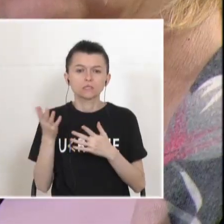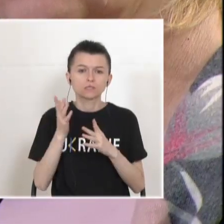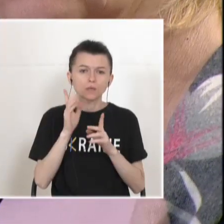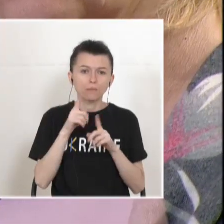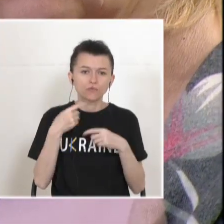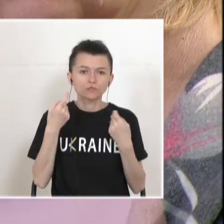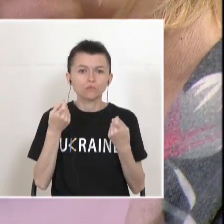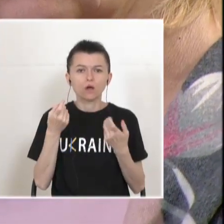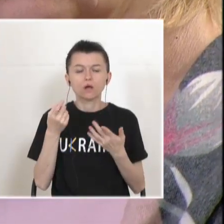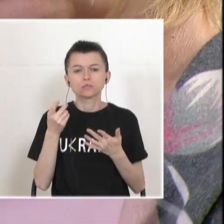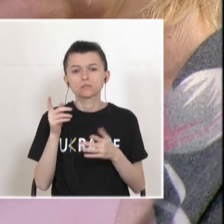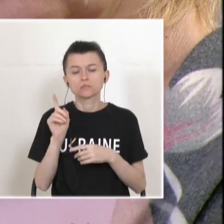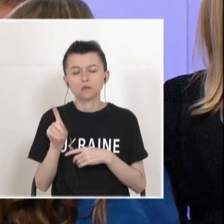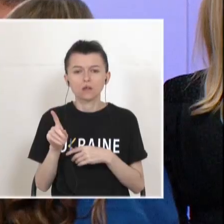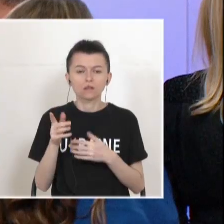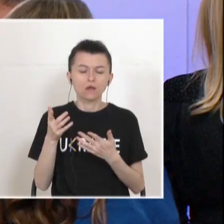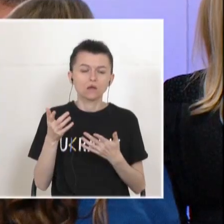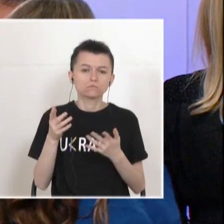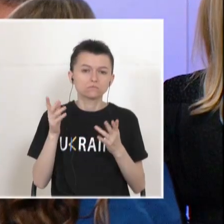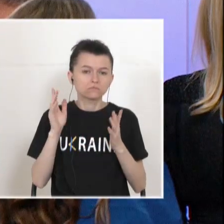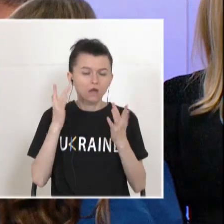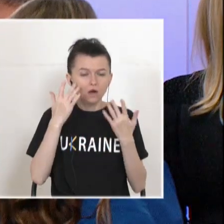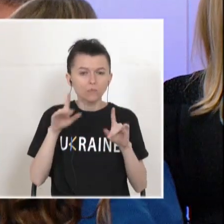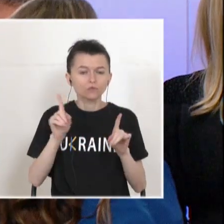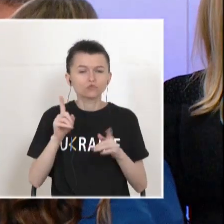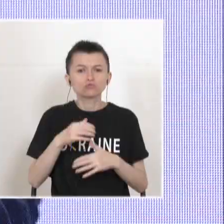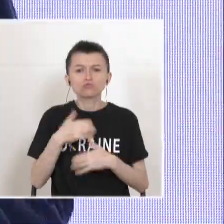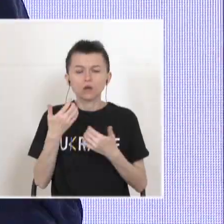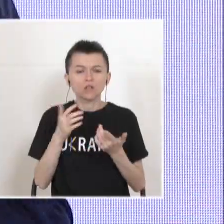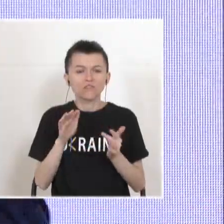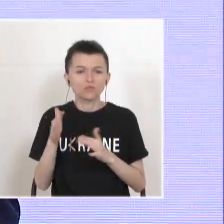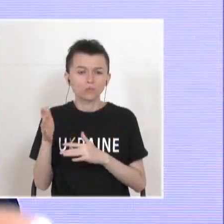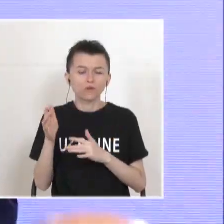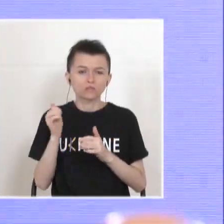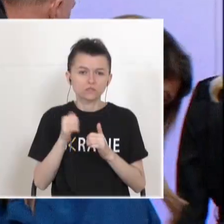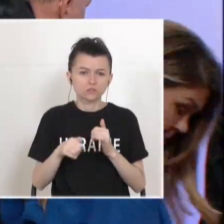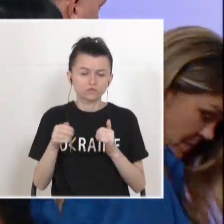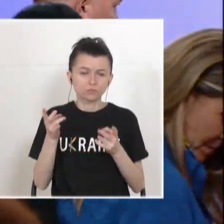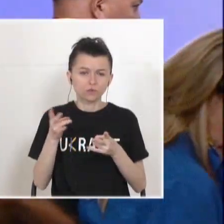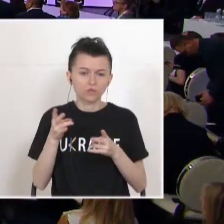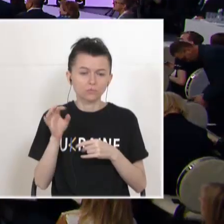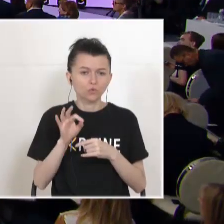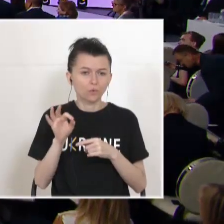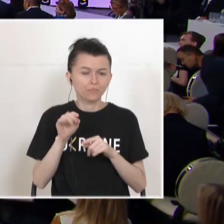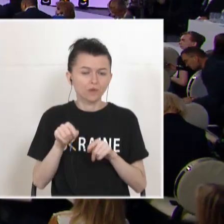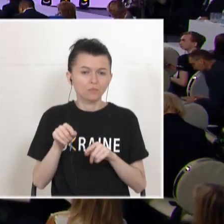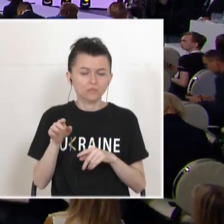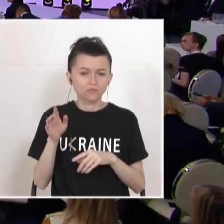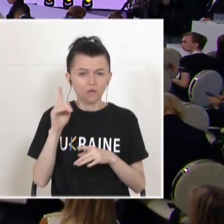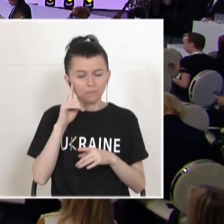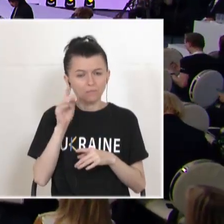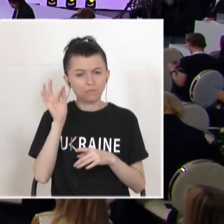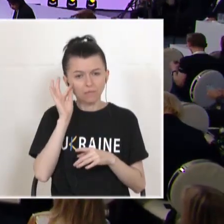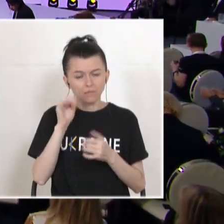посміхатися, але раптом щось жахливе відбувається, завжди треба про це пам'ятати, що від цього ми не застраховані